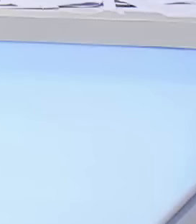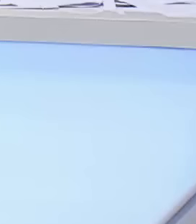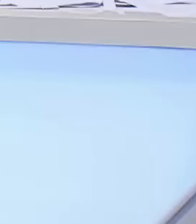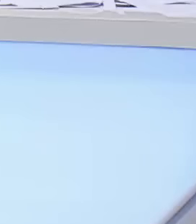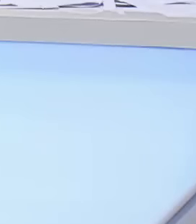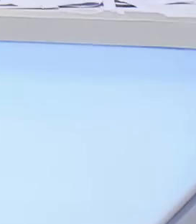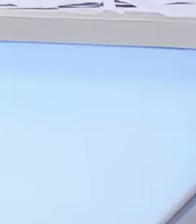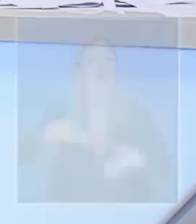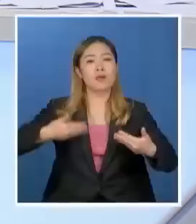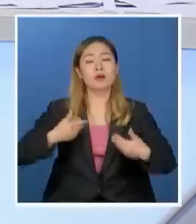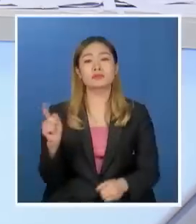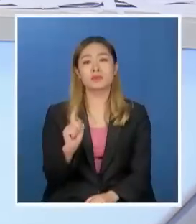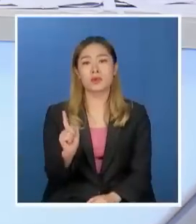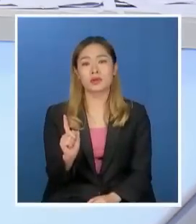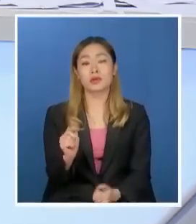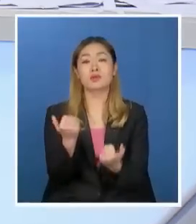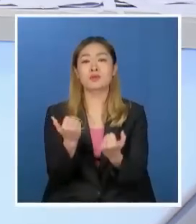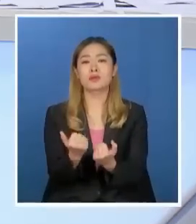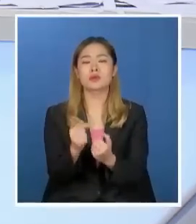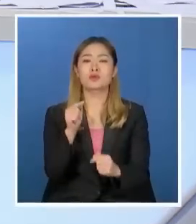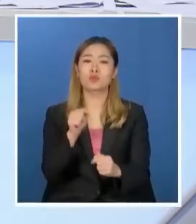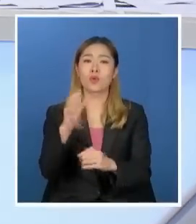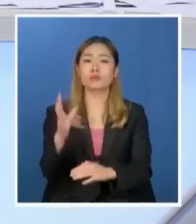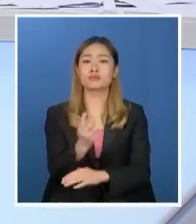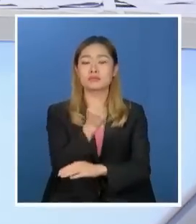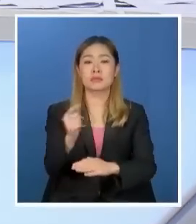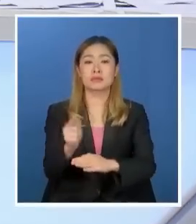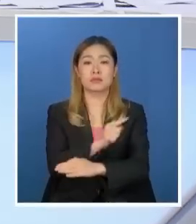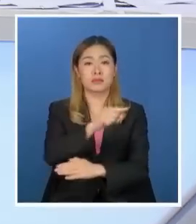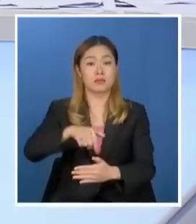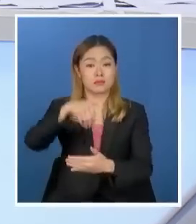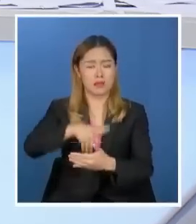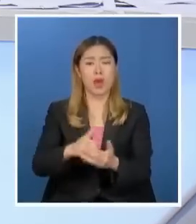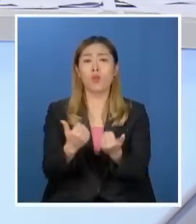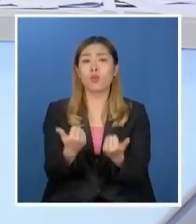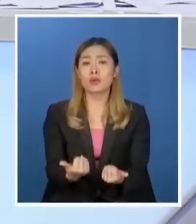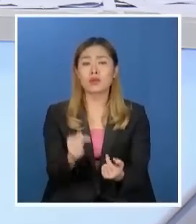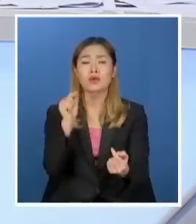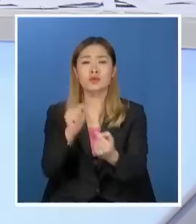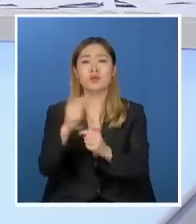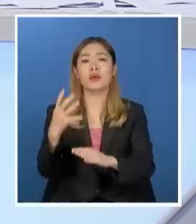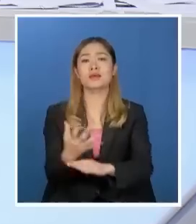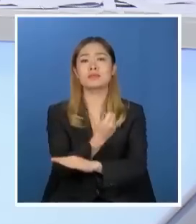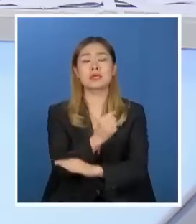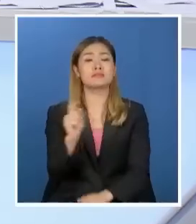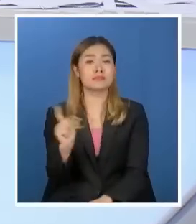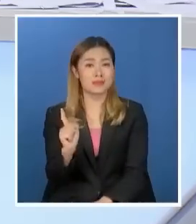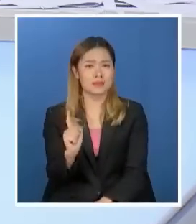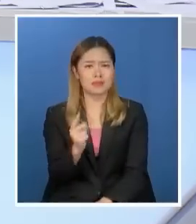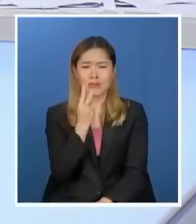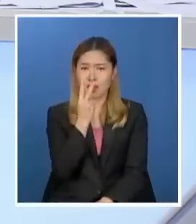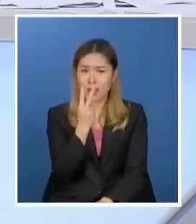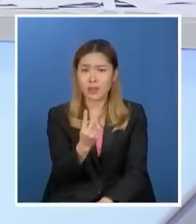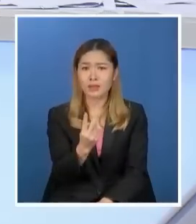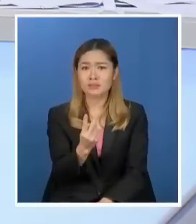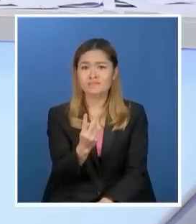มาตามเรื่องร้อนๆฮะคุณผู้ชมครับกับเจาะสังเวียนเดือดวันนี้เป็นเรื่องอื่นไปไม่ได้ประเด็นทางด้านการเมืองก็คือสิ่งที่มัน